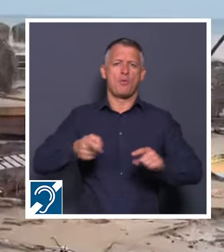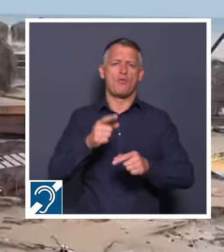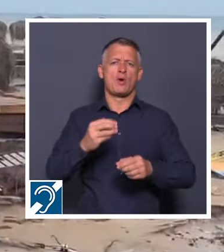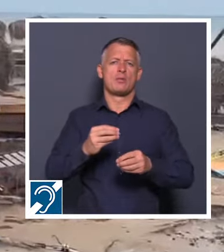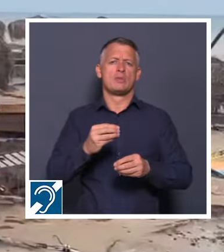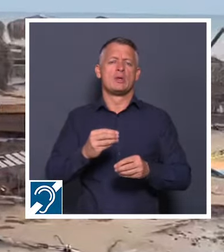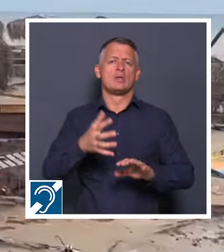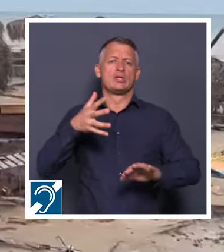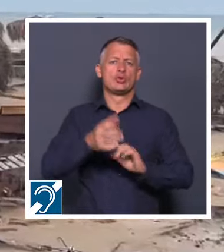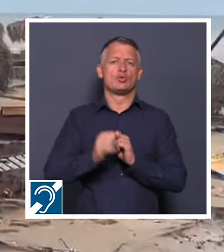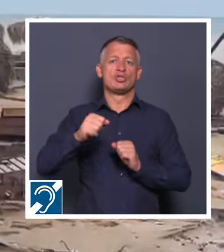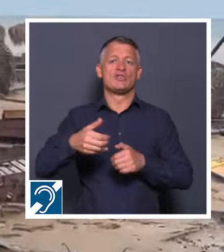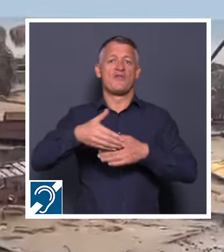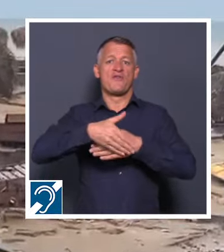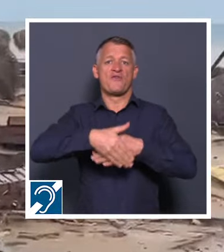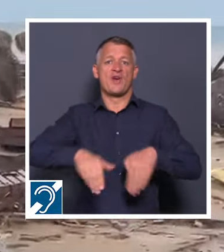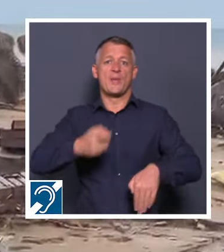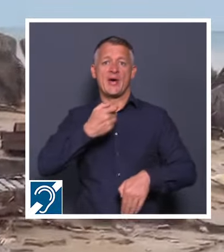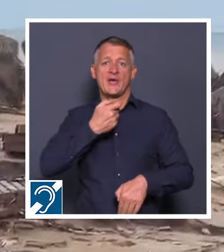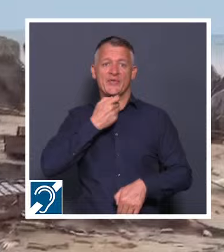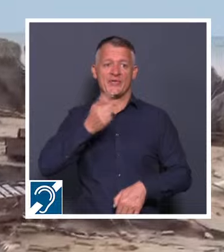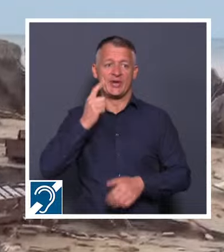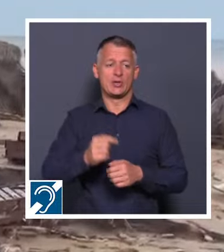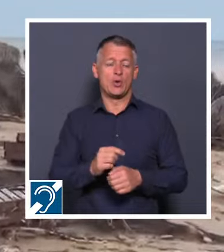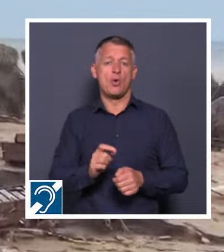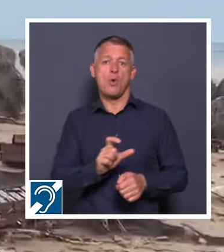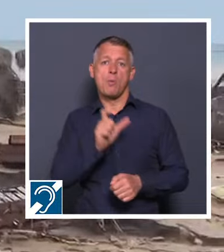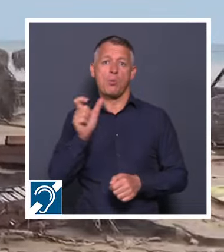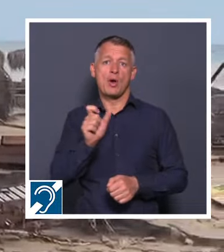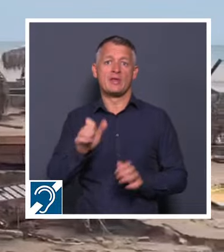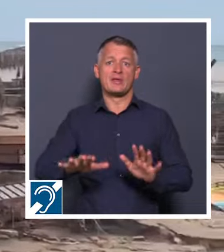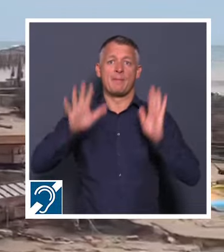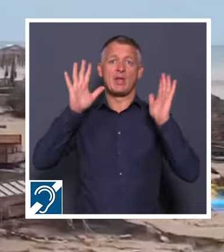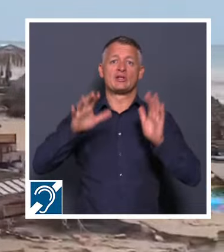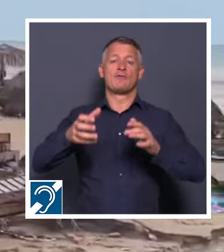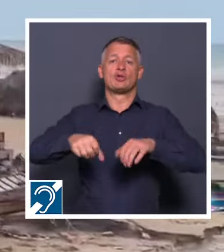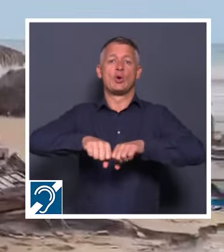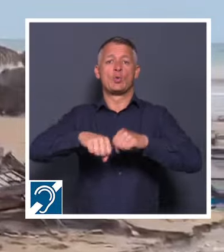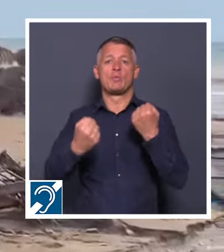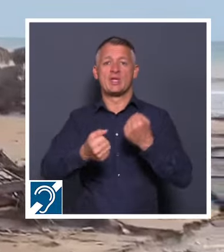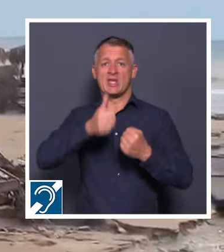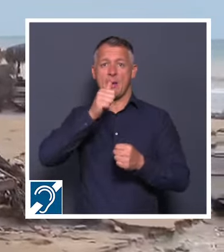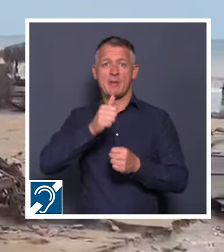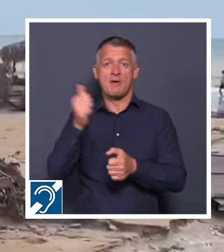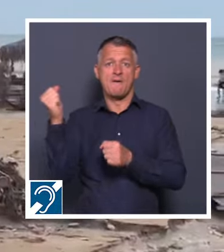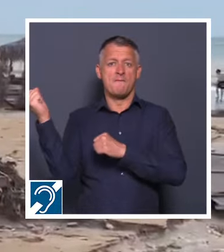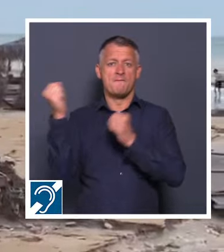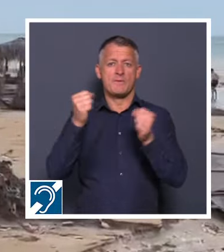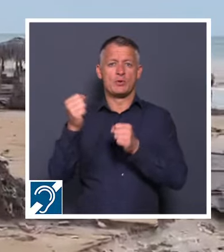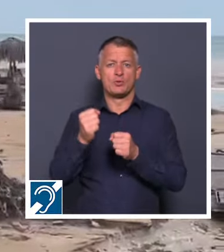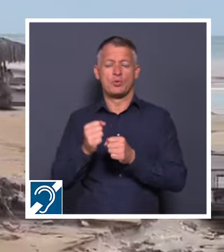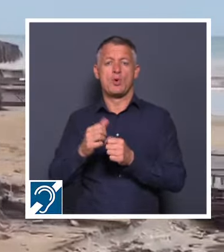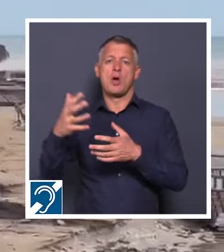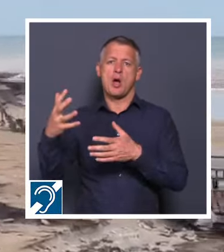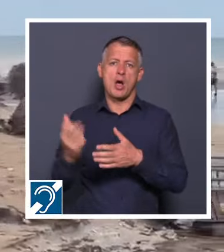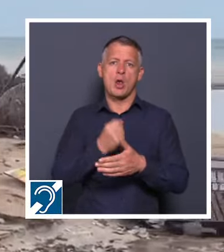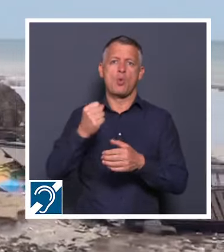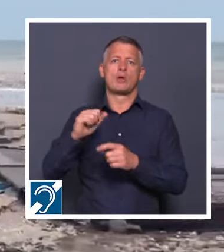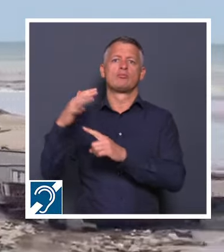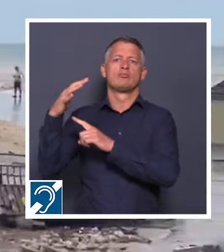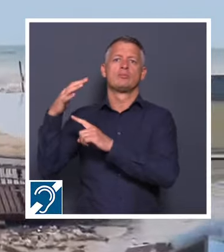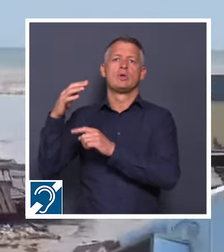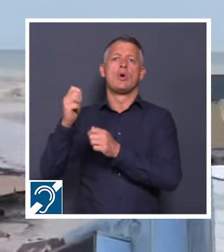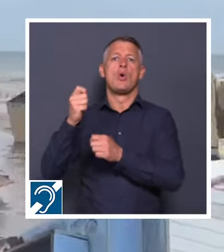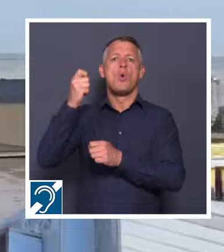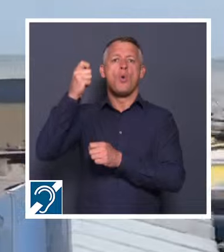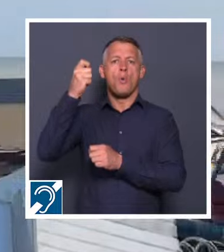și în Vama Veche. O bucată de câțiva zeci de metri de plajă a fost ruptă de ape, iar vântul puternic a luat pe sus umbrele și